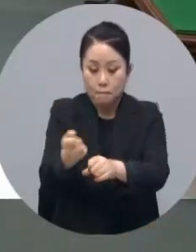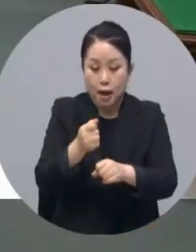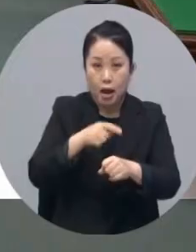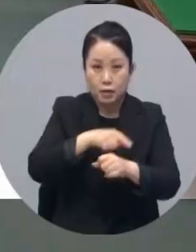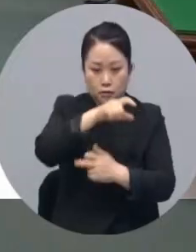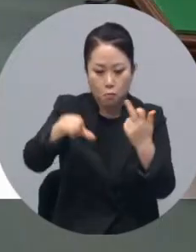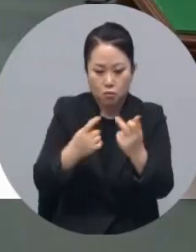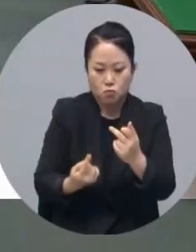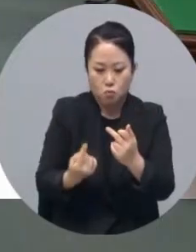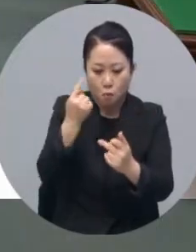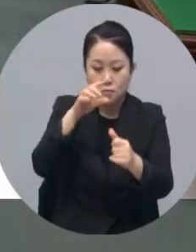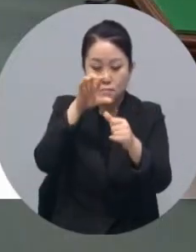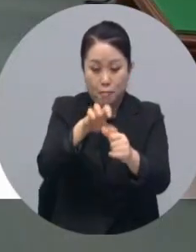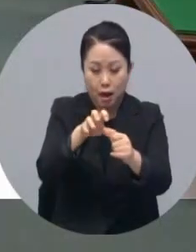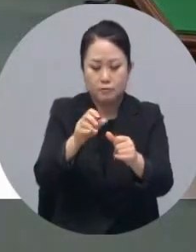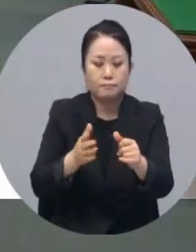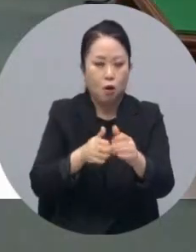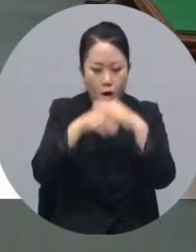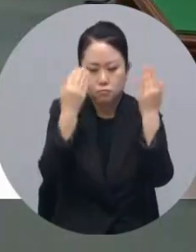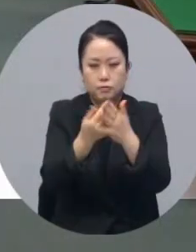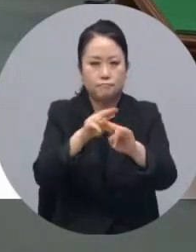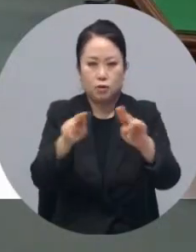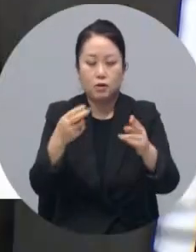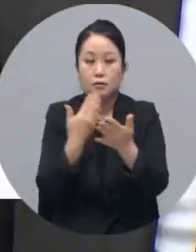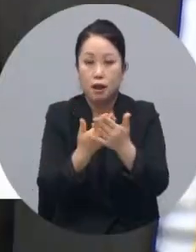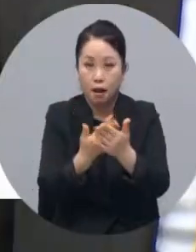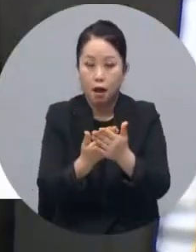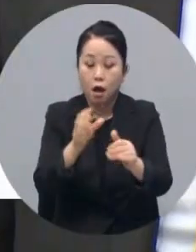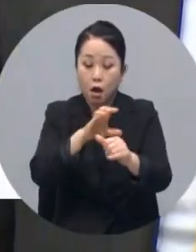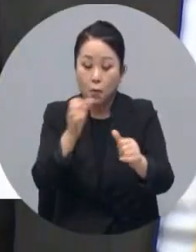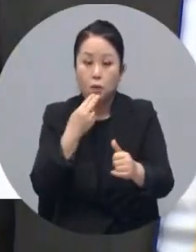폐지를 촉구한다며 고도 제한이 해제되지 않으면